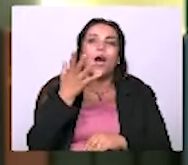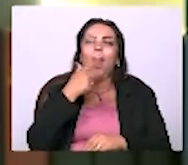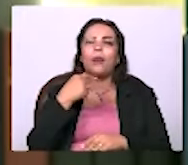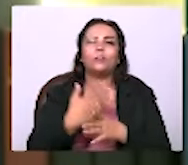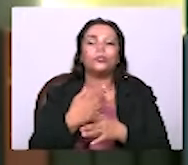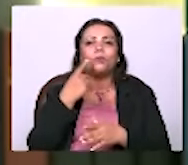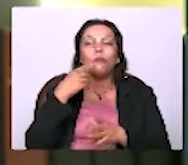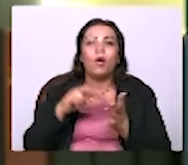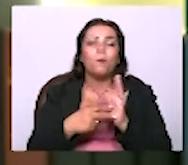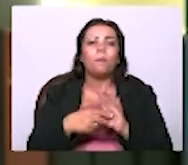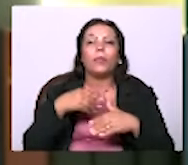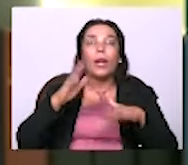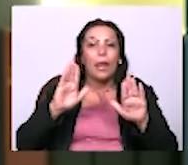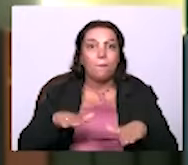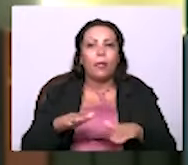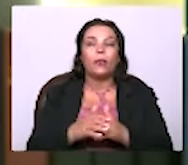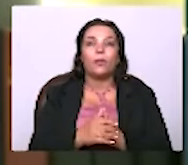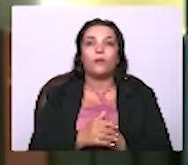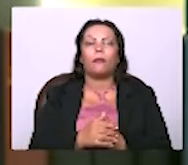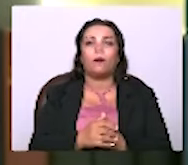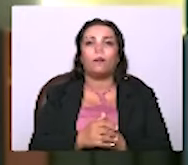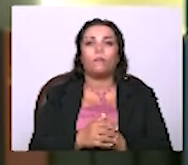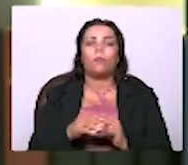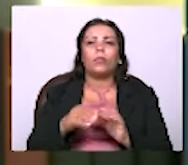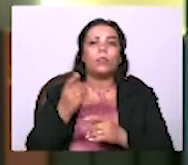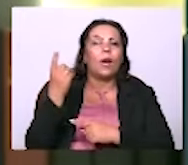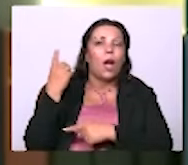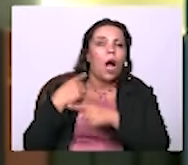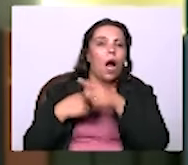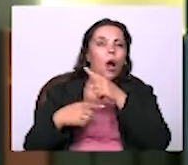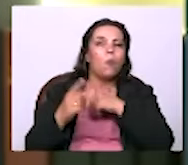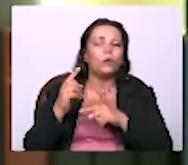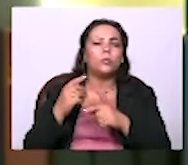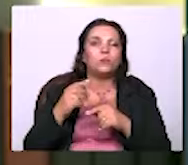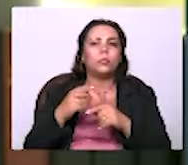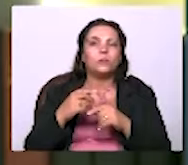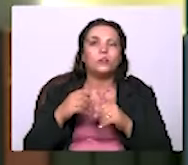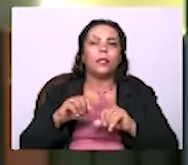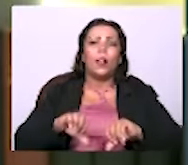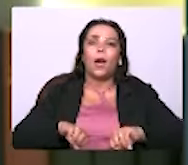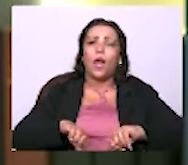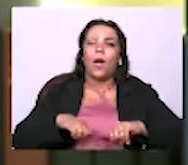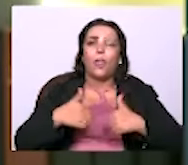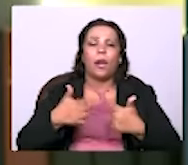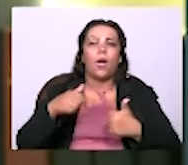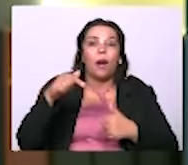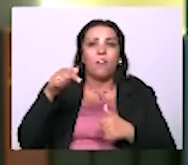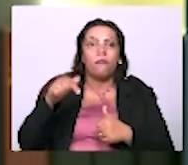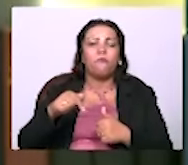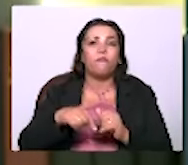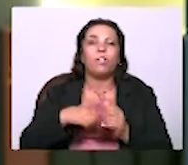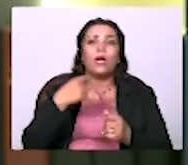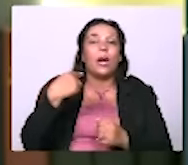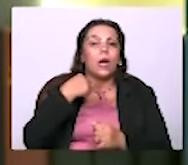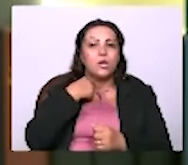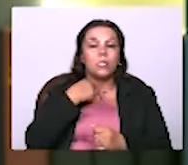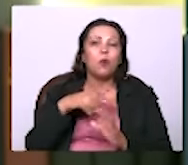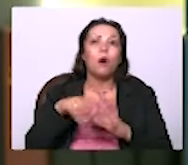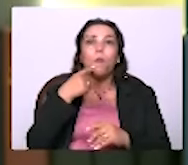يجعل هناك امكانيه لعوده الحياه الى قطاع غزه الناس بتتكلم ان شمال غزه